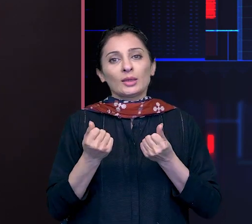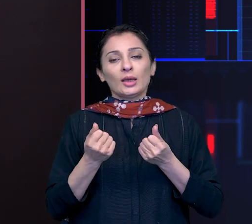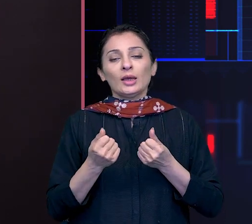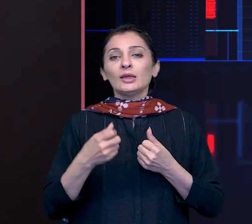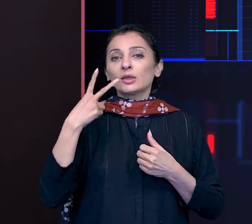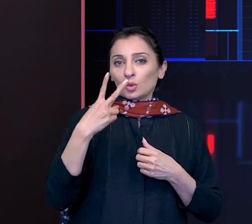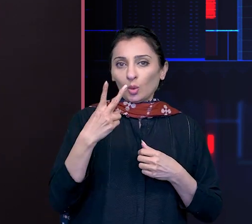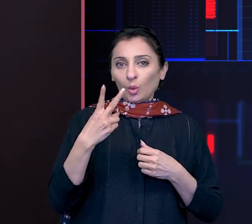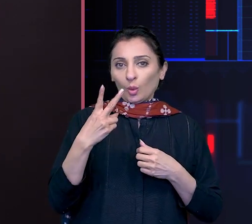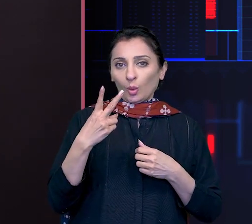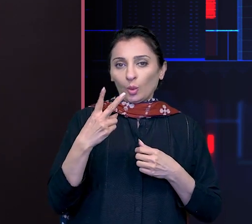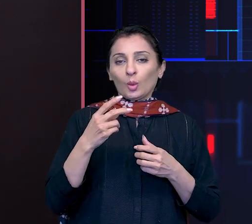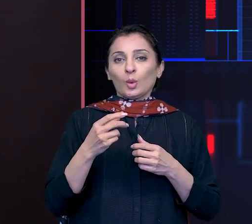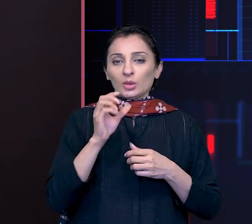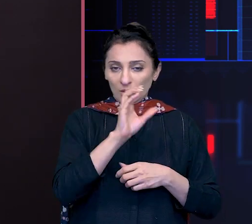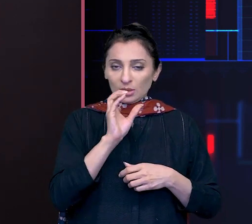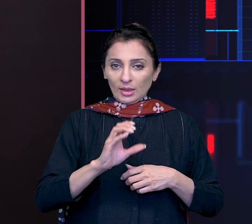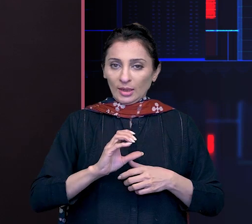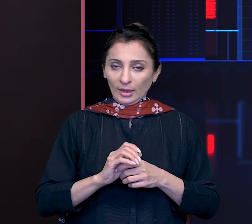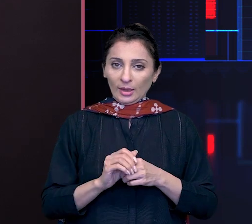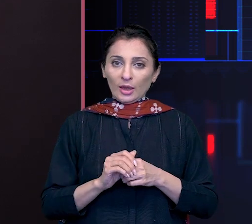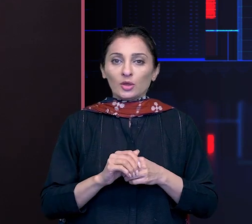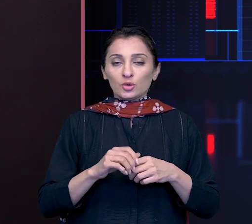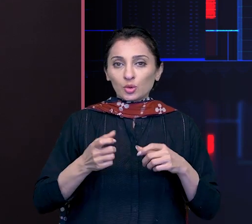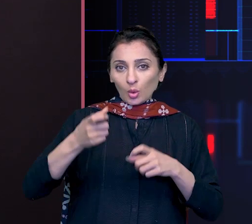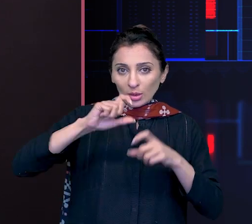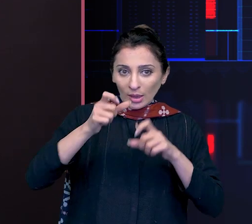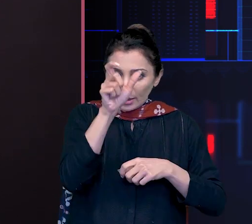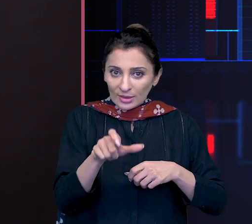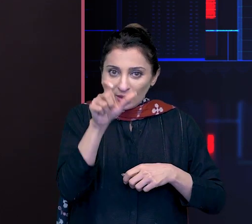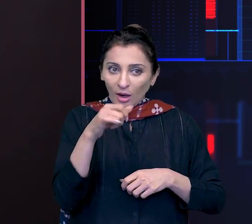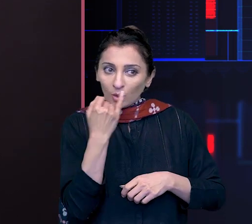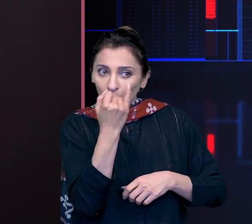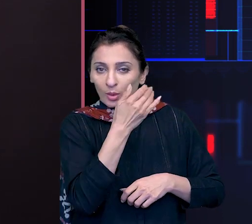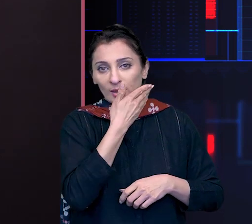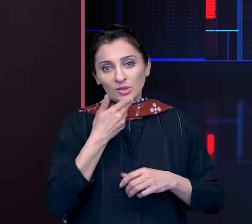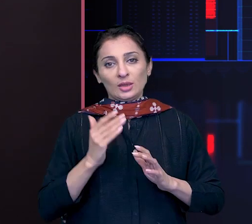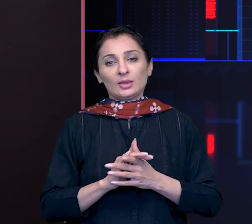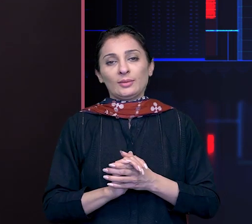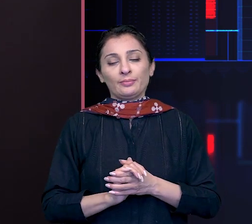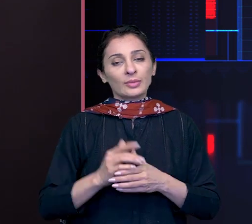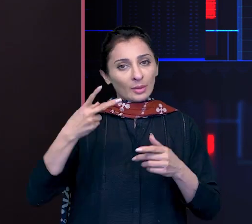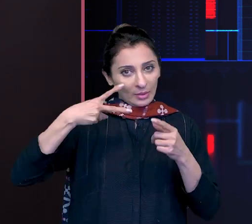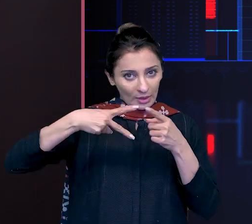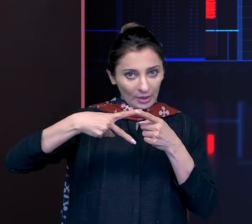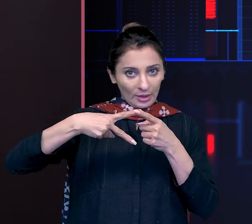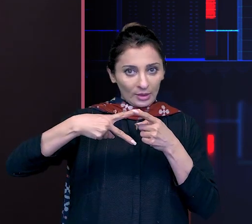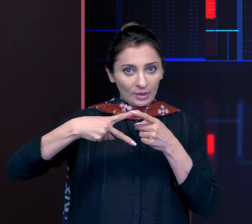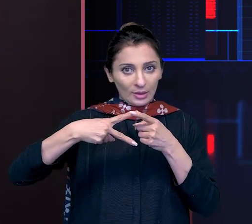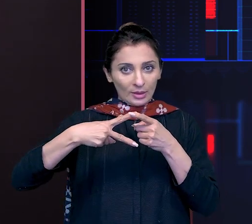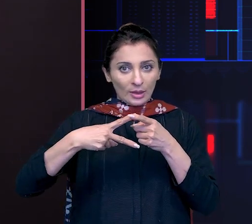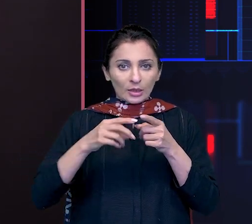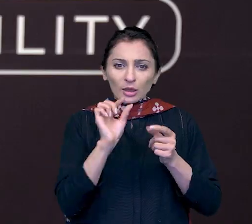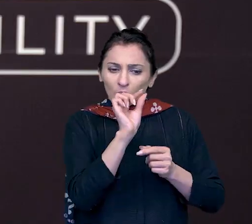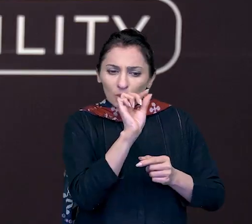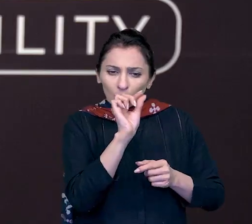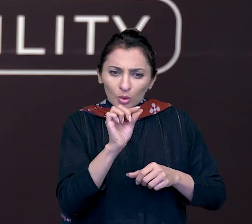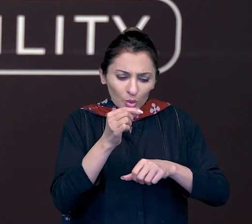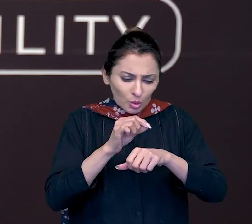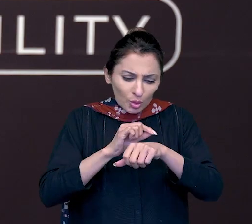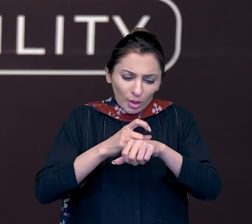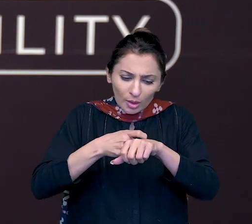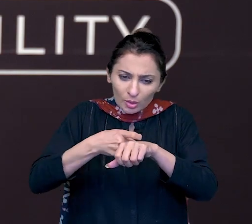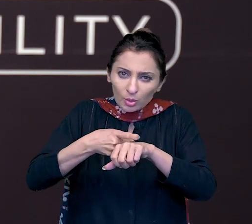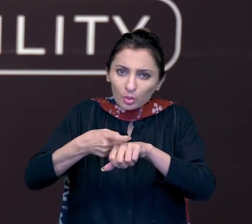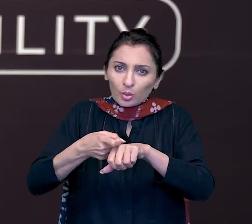साइंसदान जिनको तलाश करना चाहते हैं, सबसे पहले वो ये है कि माइक्रो ऑर्गेनिज़म्स, ऐसे जानदार जो सिर्फ एक सेल से